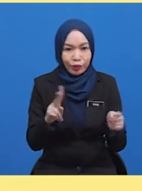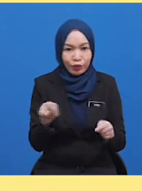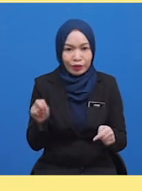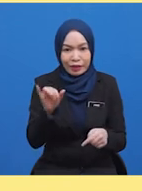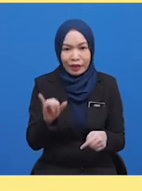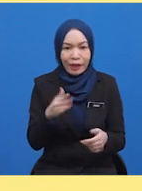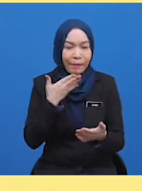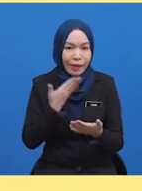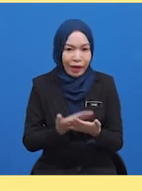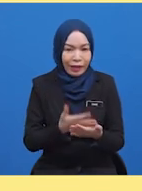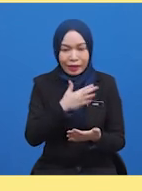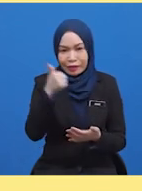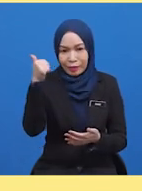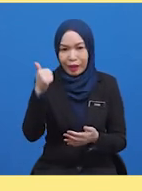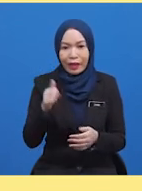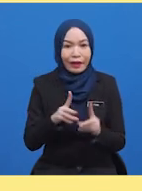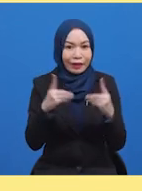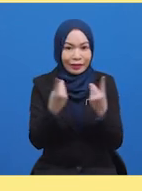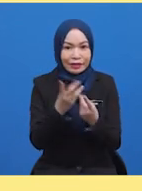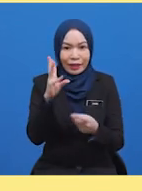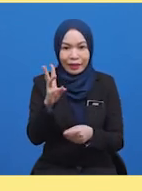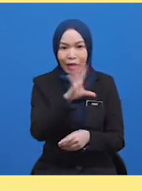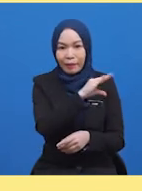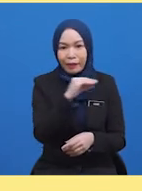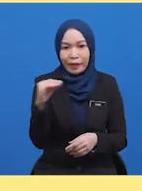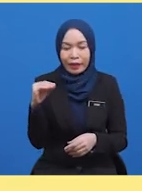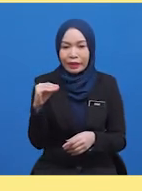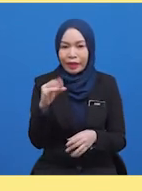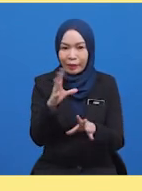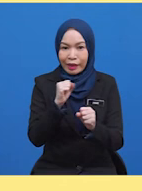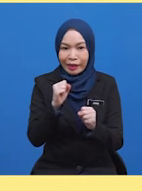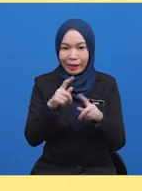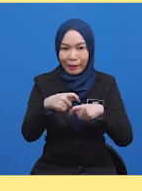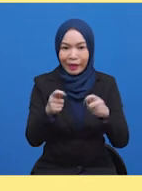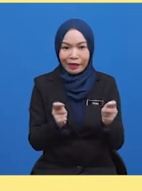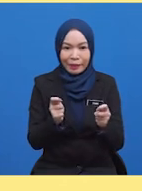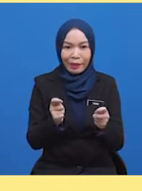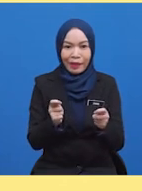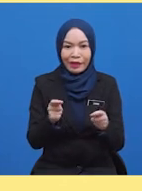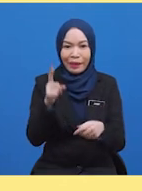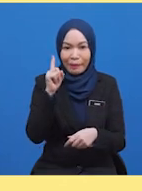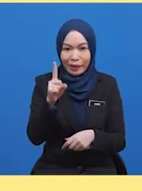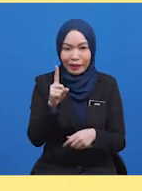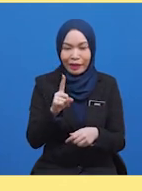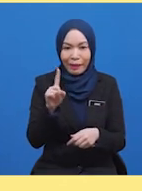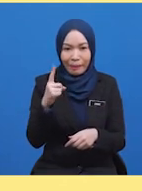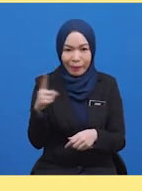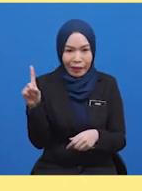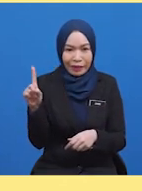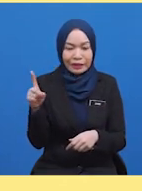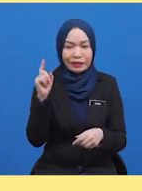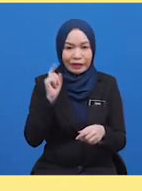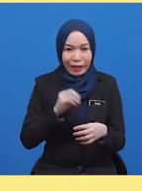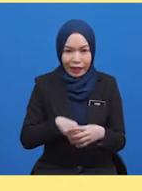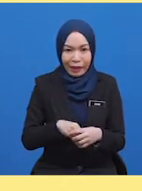jahe 6 dia juga mendapat tempat pertama dalam pertandingan perlombaan kerbau di